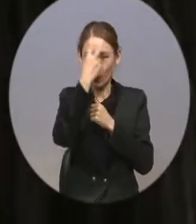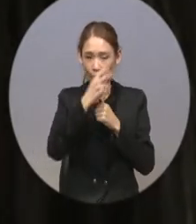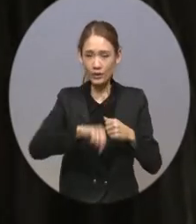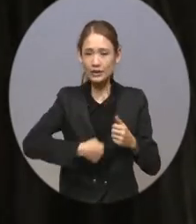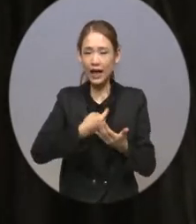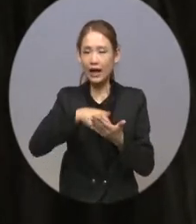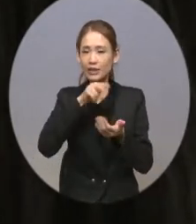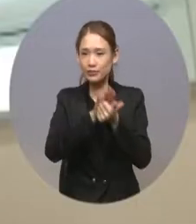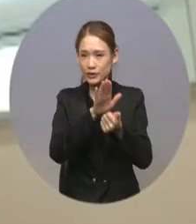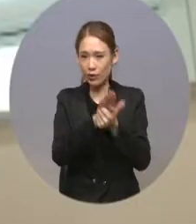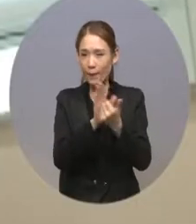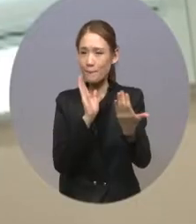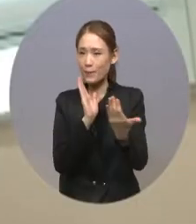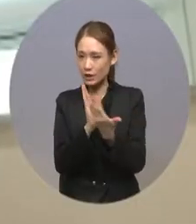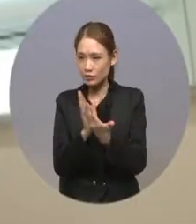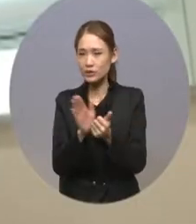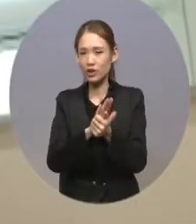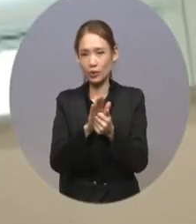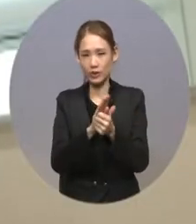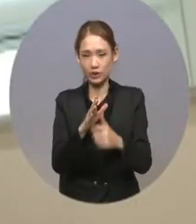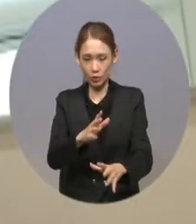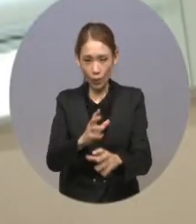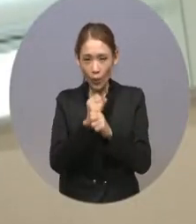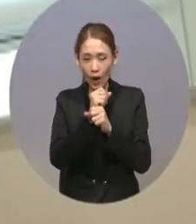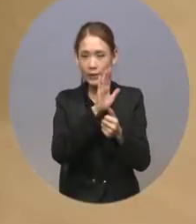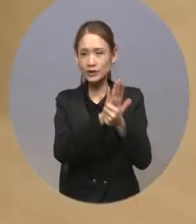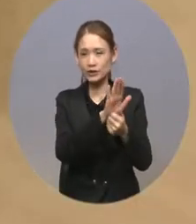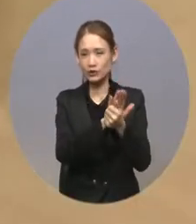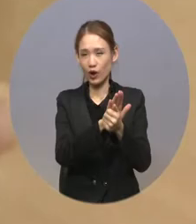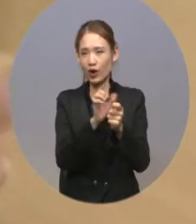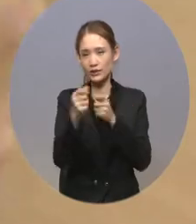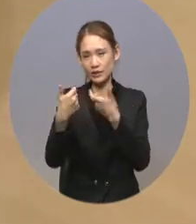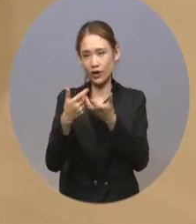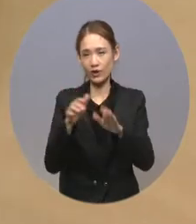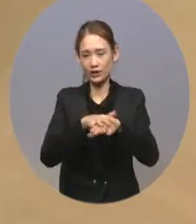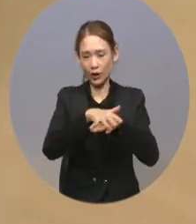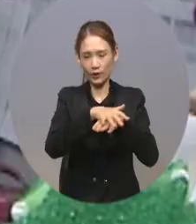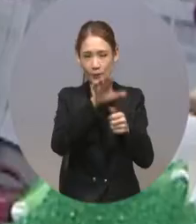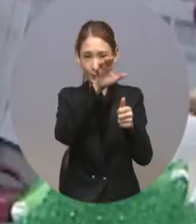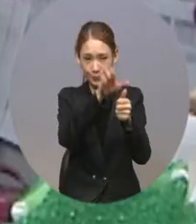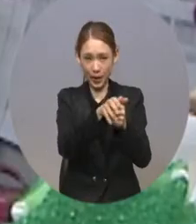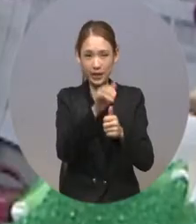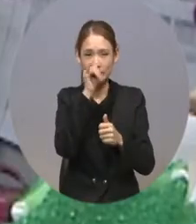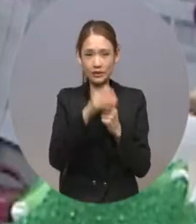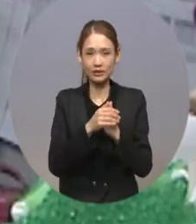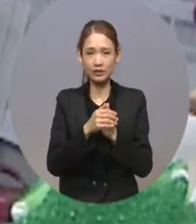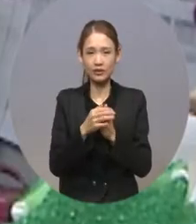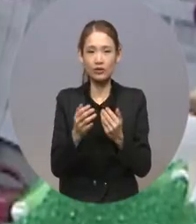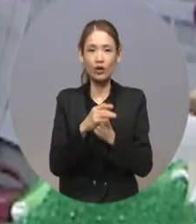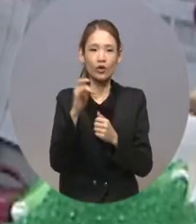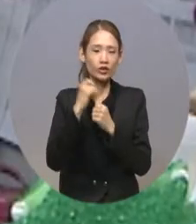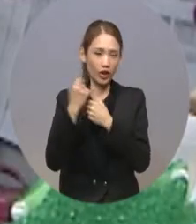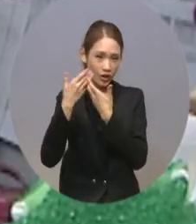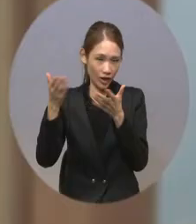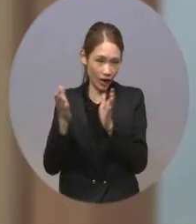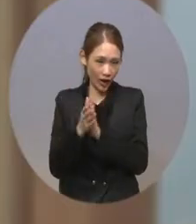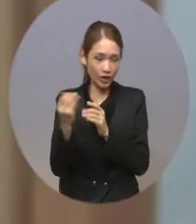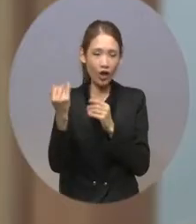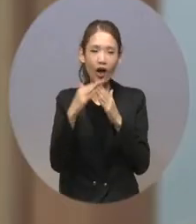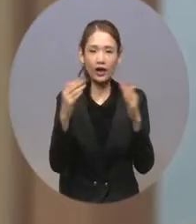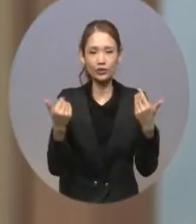등 맞춤형 서비스를 통합 지원하는 지자체 전담 조직입니다. 이와 함께 여가부는 지난